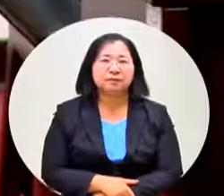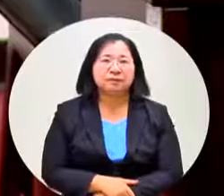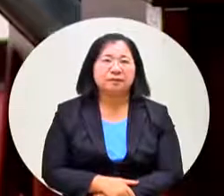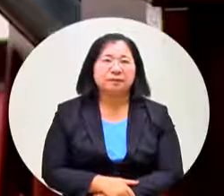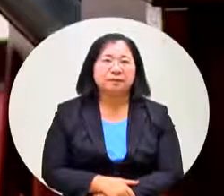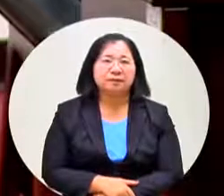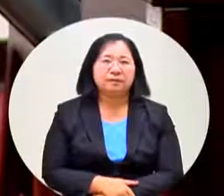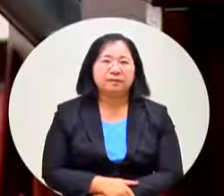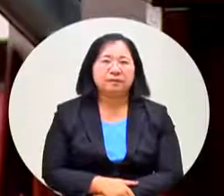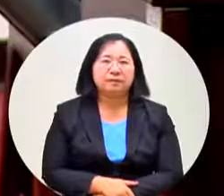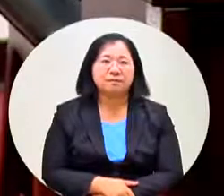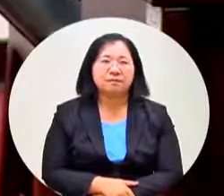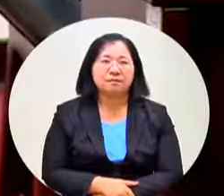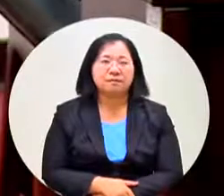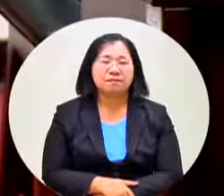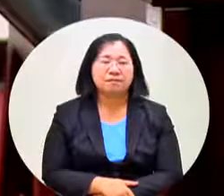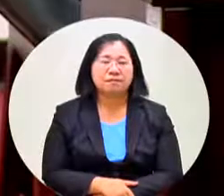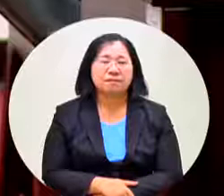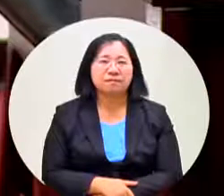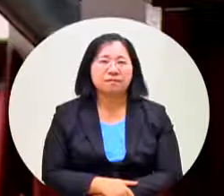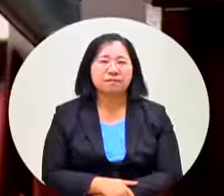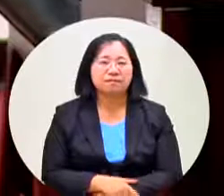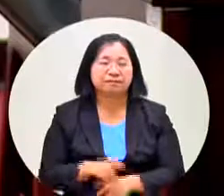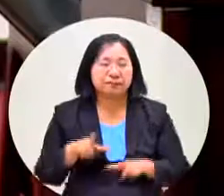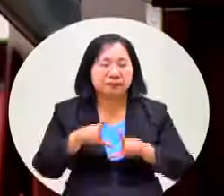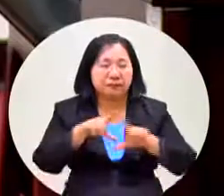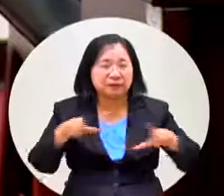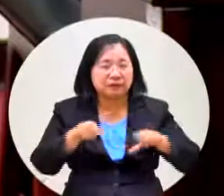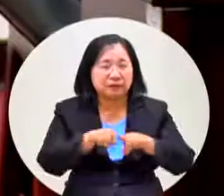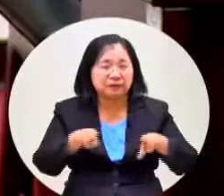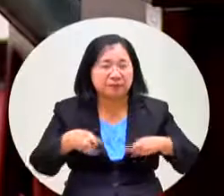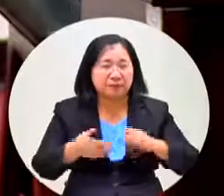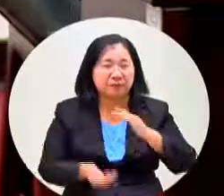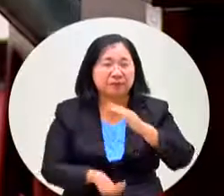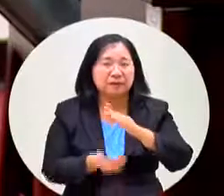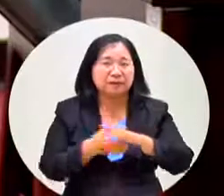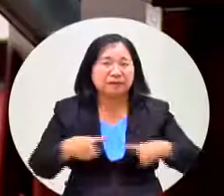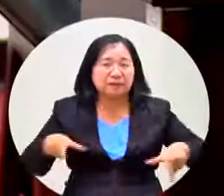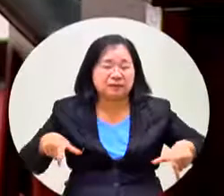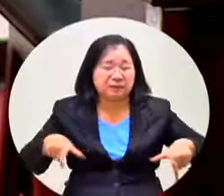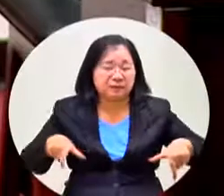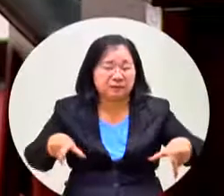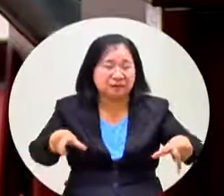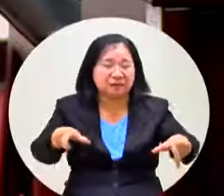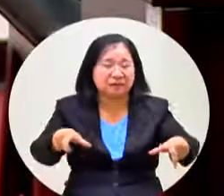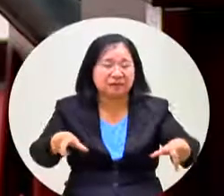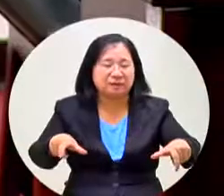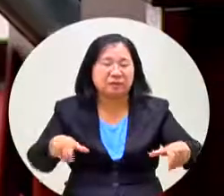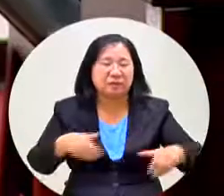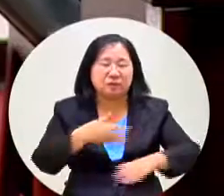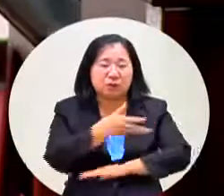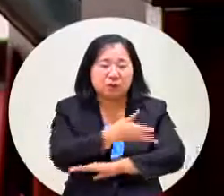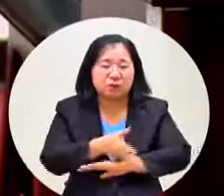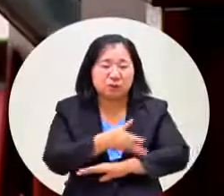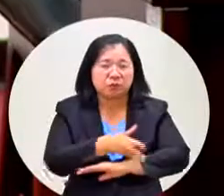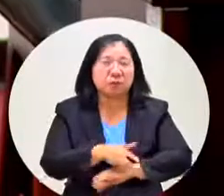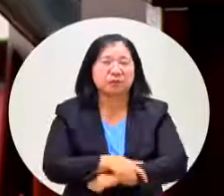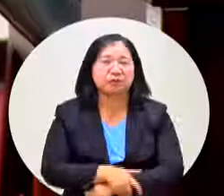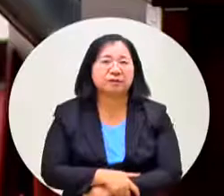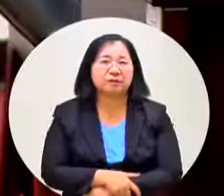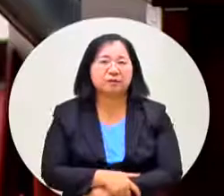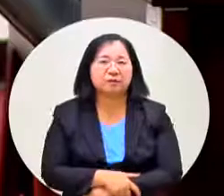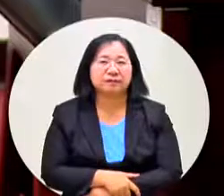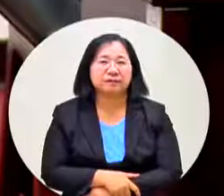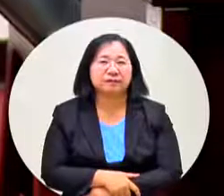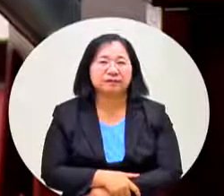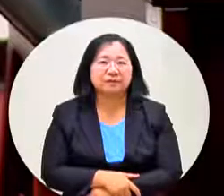个排水，是不是拢会当更新为隔栅板的这个方式？因为诶，这个安尼，诶，